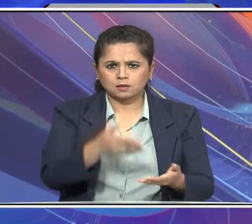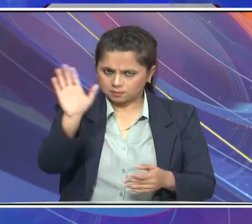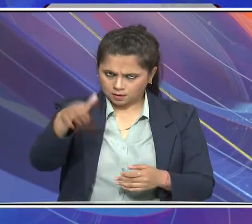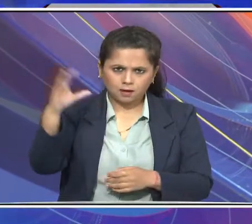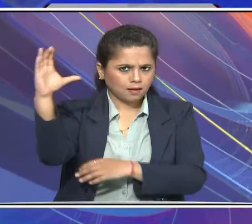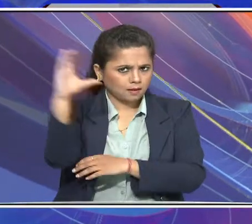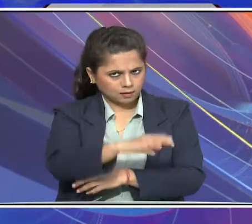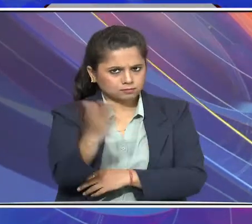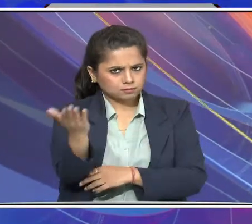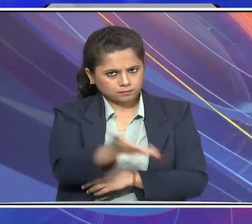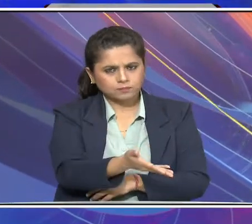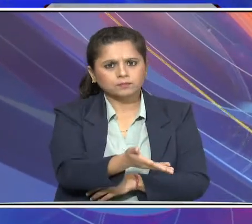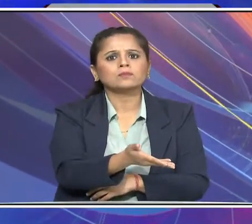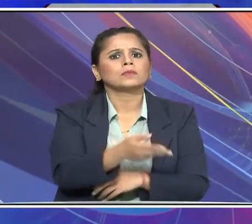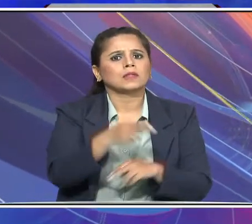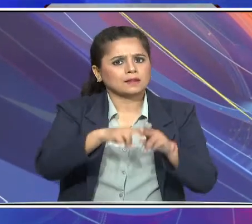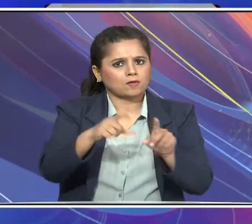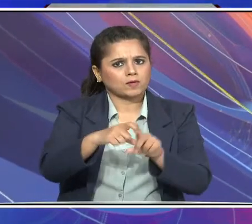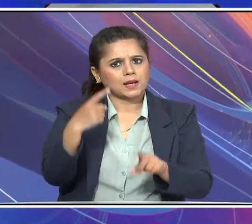करें